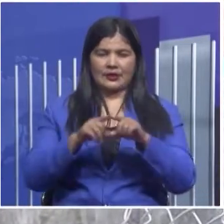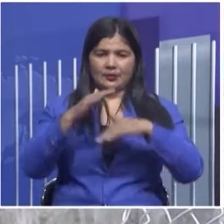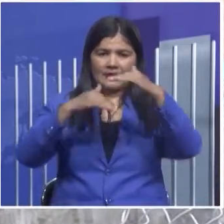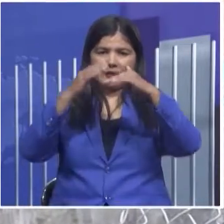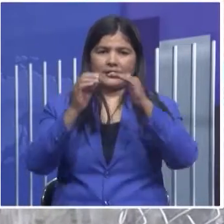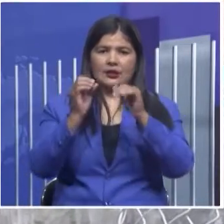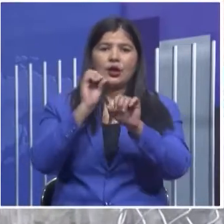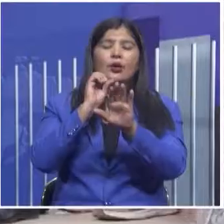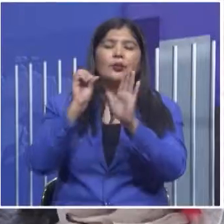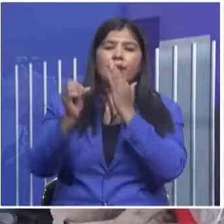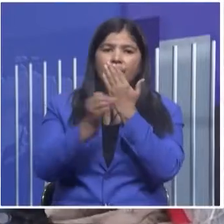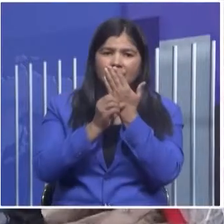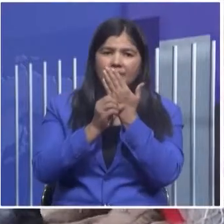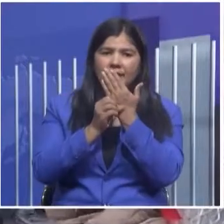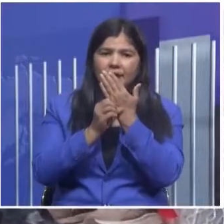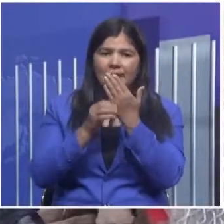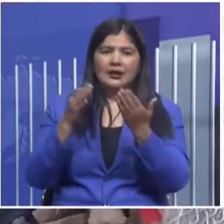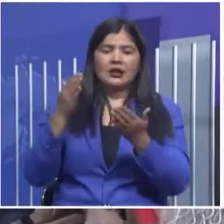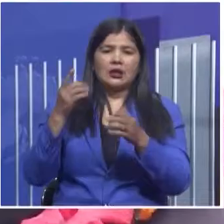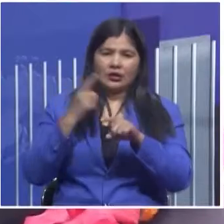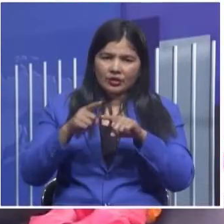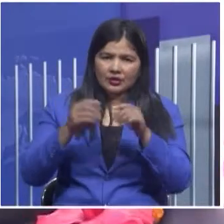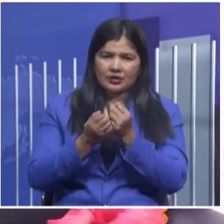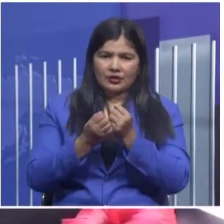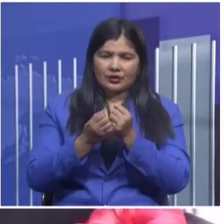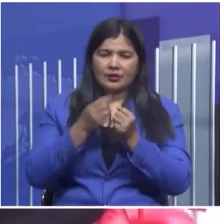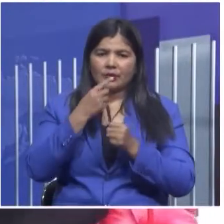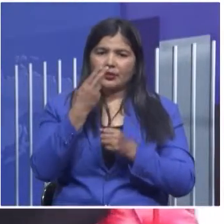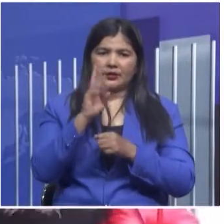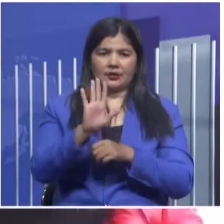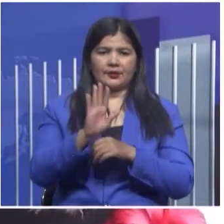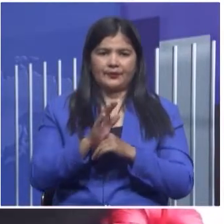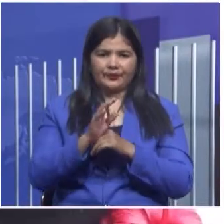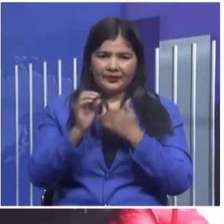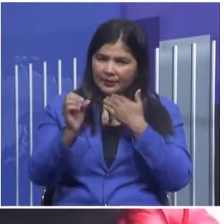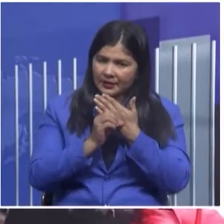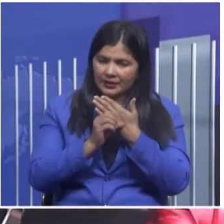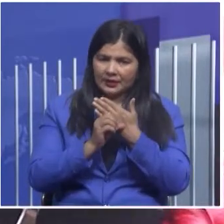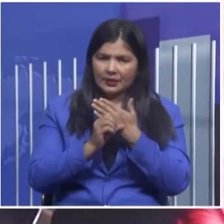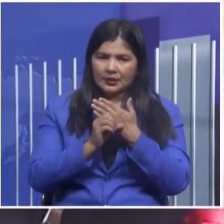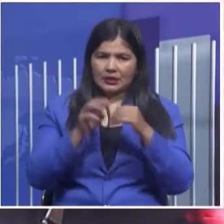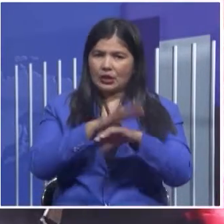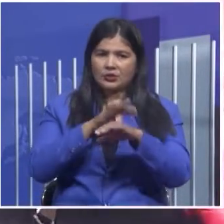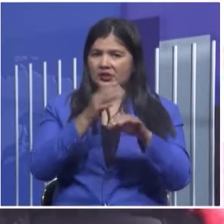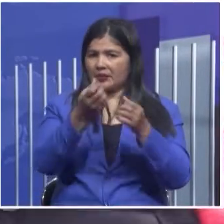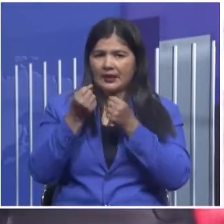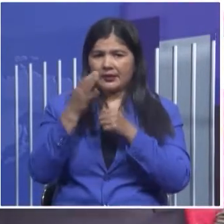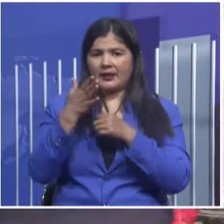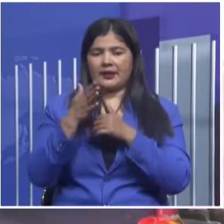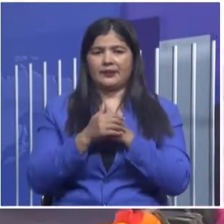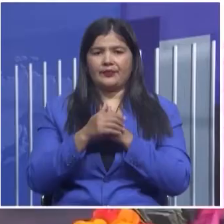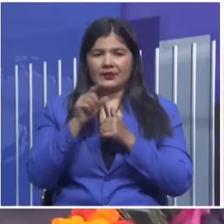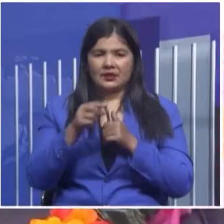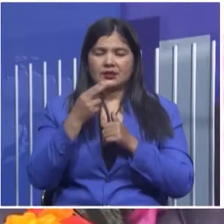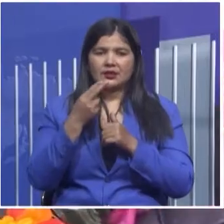परेको बस्तीमा अझै लगानी गर्न आवश्यक रहेको बताउनुभयो। एकदम पिछडिएको ठाउँ छ, अवसर पाएन, त्यसो भए